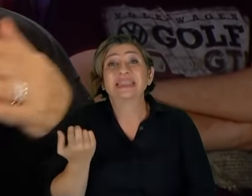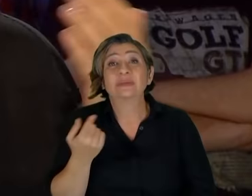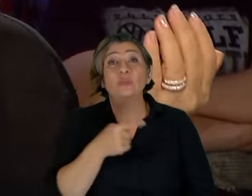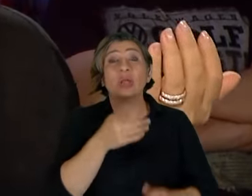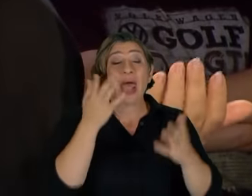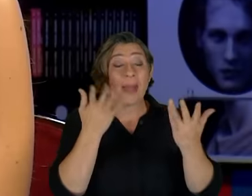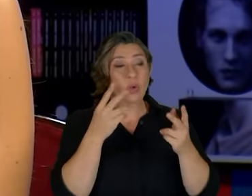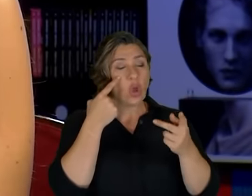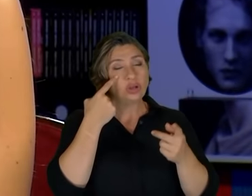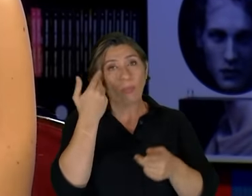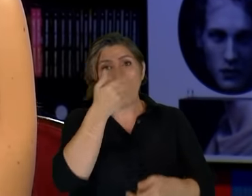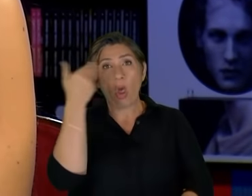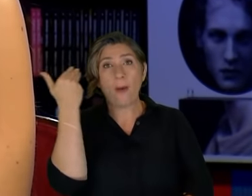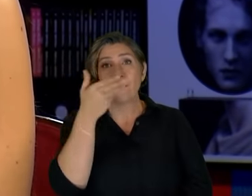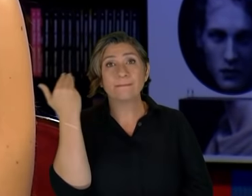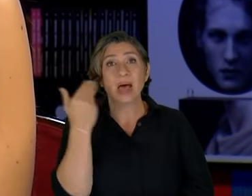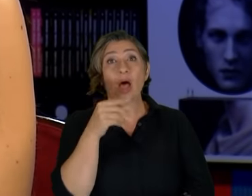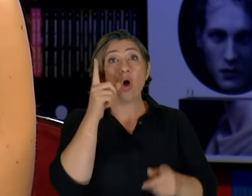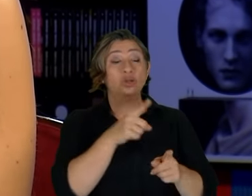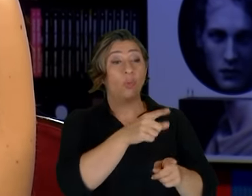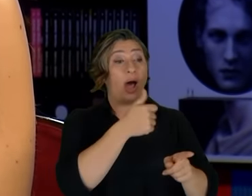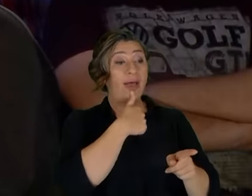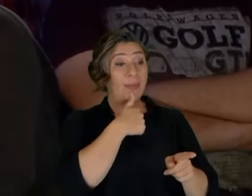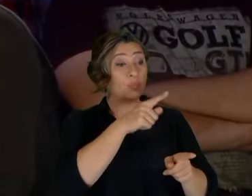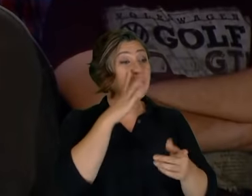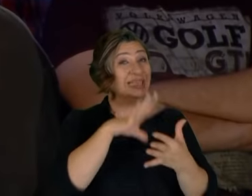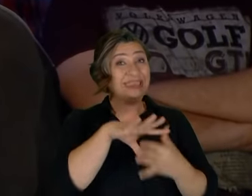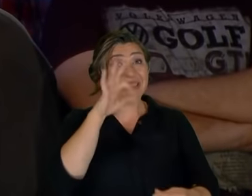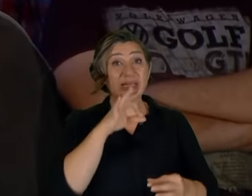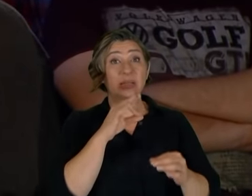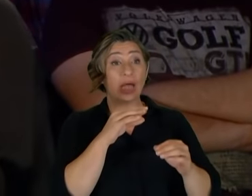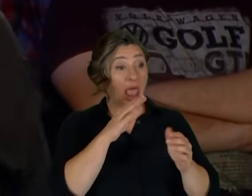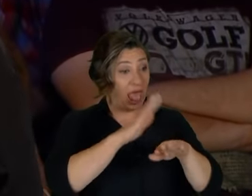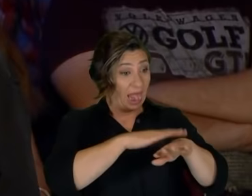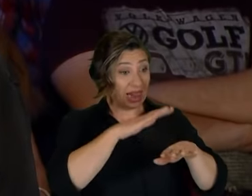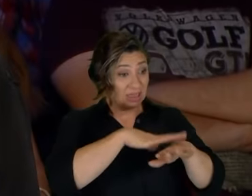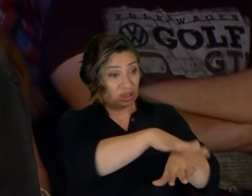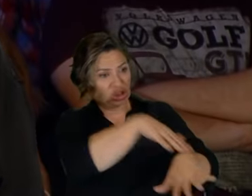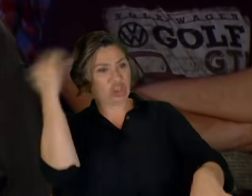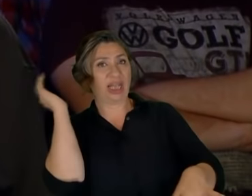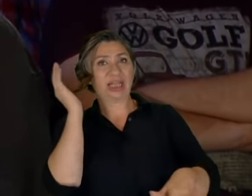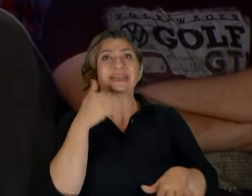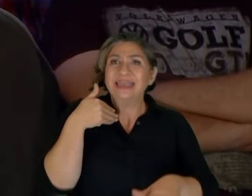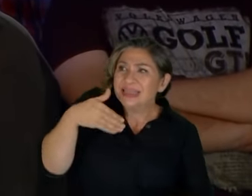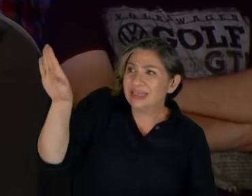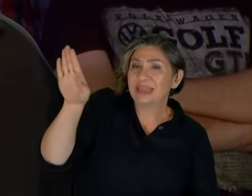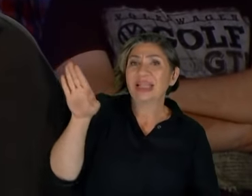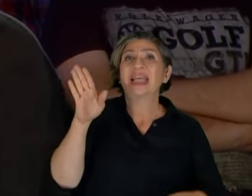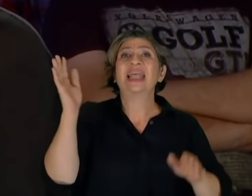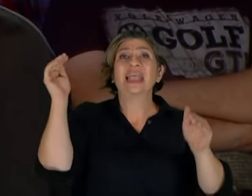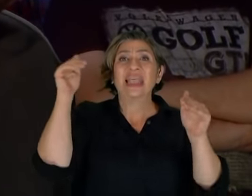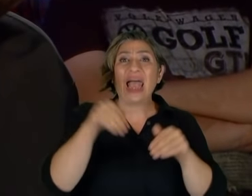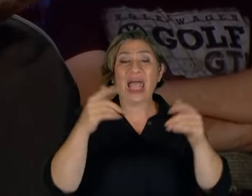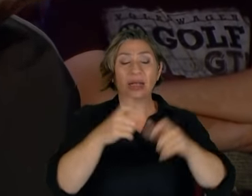Bunlar hep göz boyamaca. Önce bu adamların, bu insanların üstünden ellerini çekmek lazım. Geldikleri her